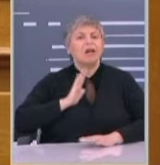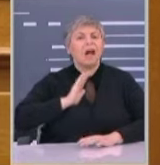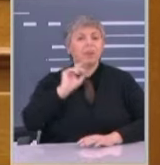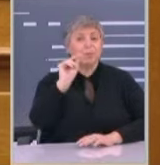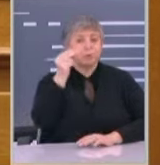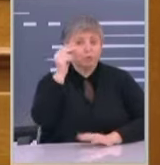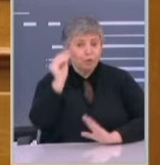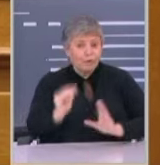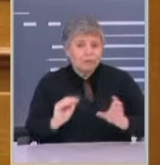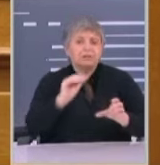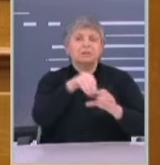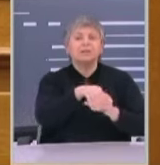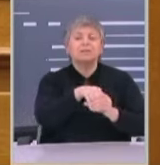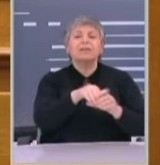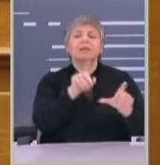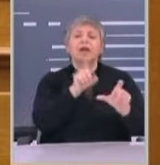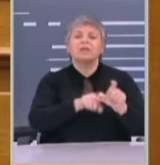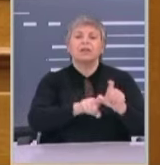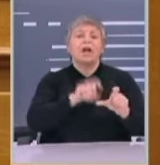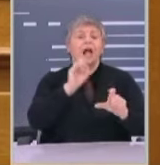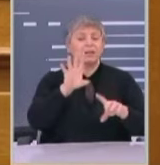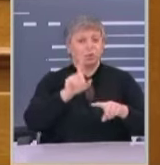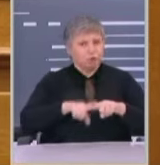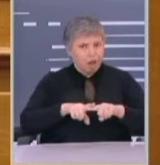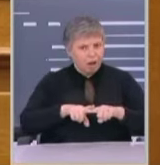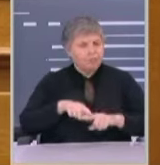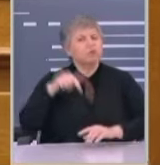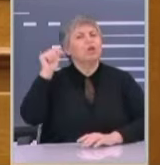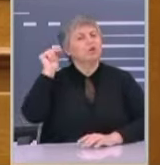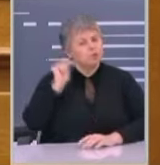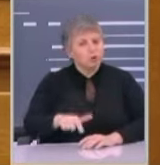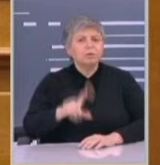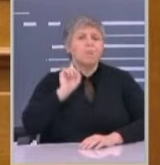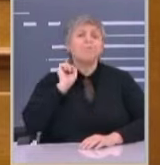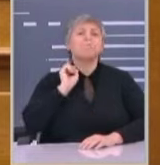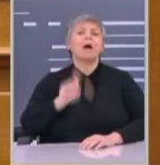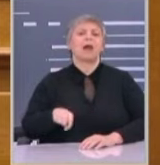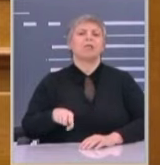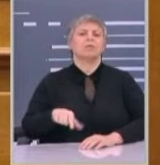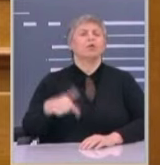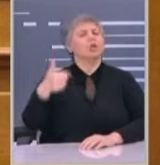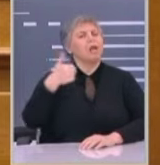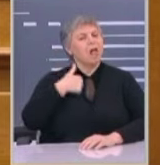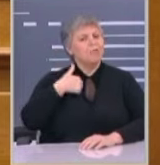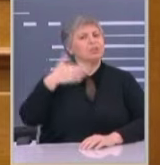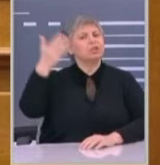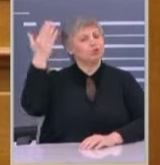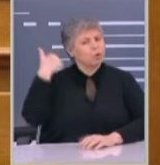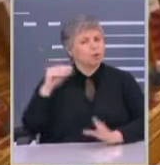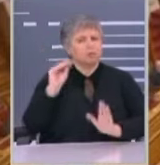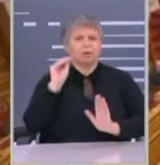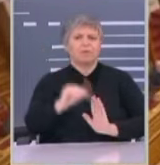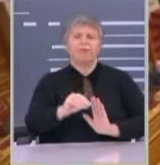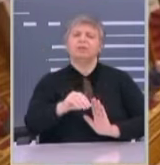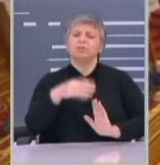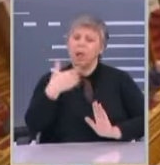Σωστό? Αυτό ισχύει από τότε. Από εμάς. Κύριε Πρόεδρε, πέρασε ο χρόνος. Προσέξτε. Βάλτε την